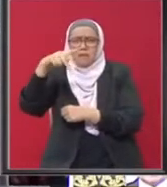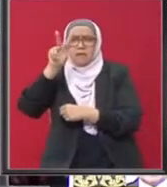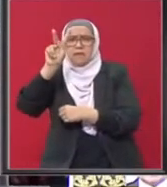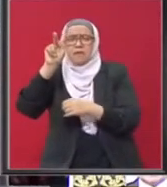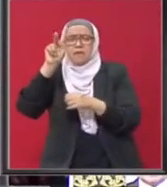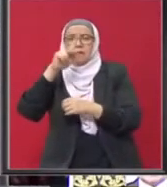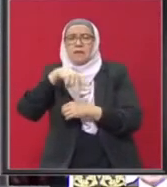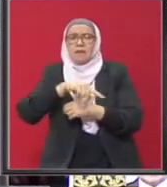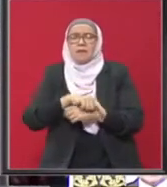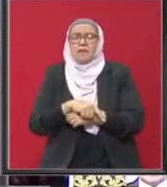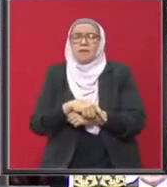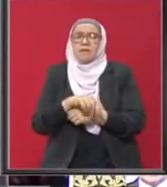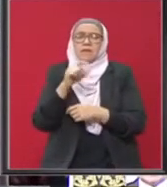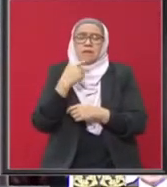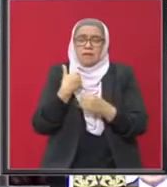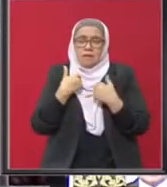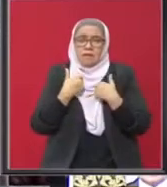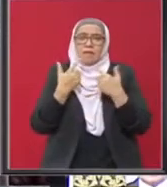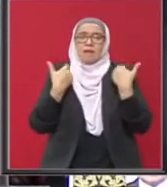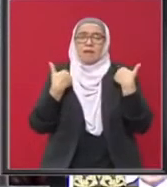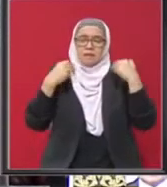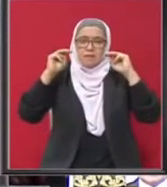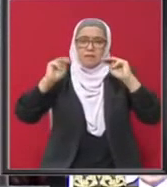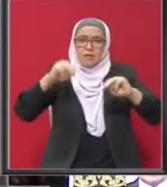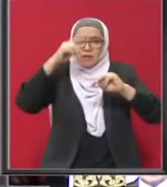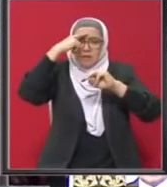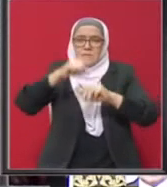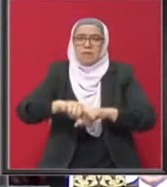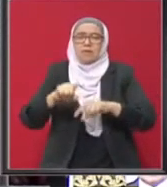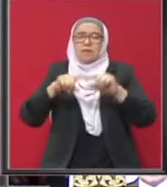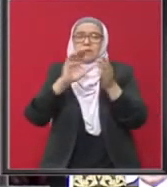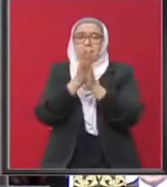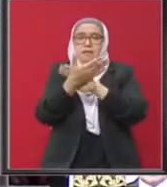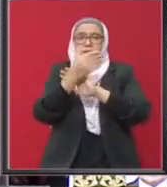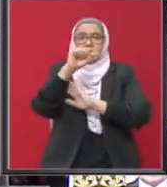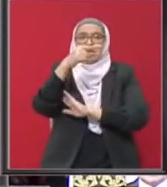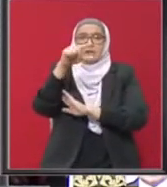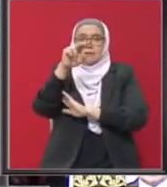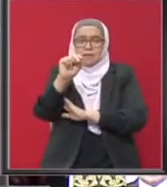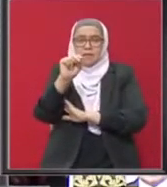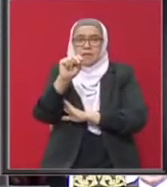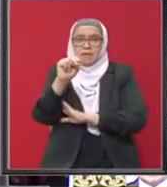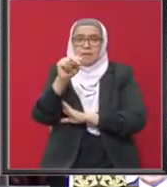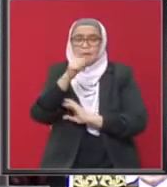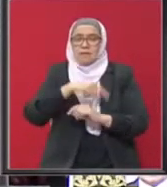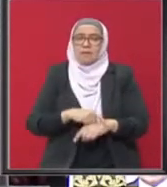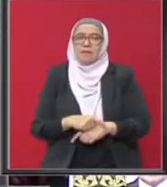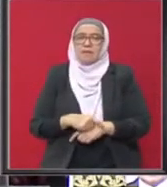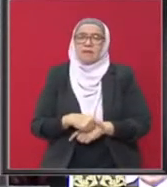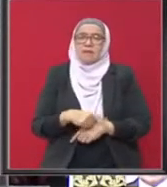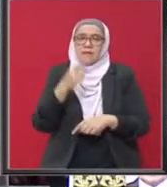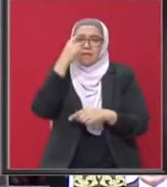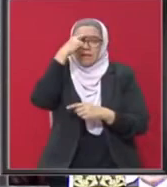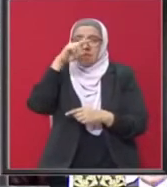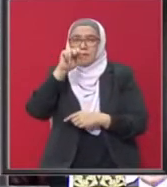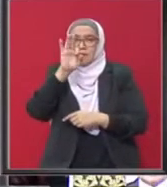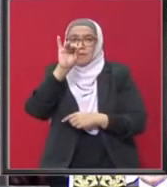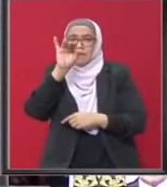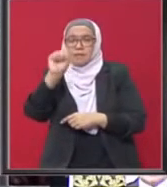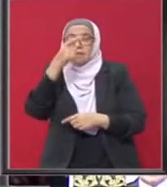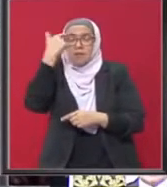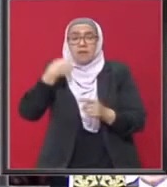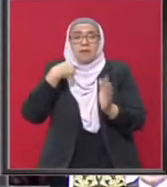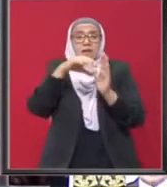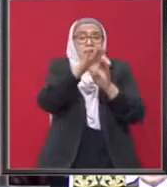nafas Nanti sekitar melantik nafas ini karena kita tahu bahwa mafas merupakan inti yang menjaga kepentingan para pesawat di negara